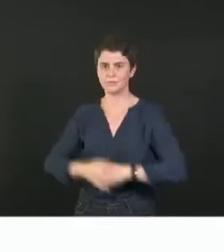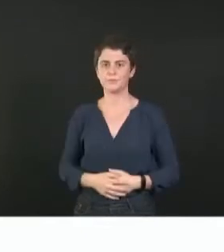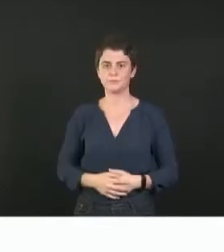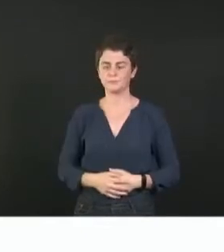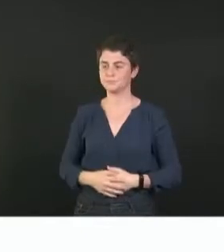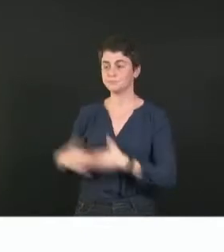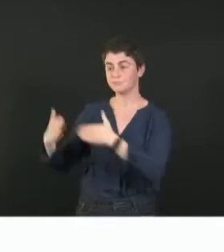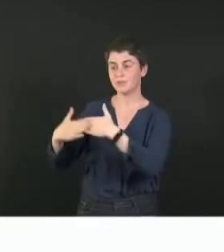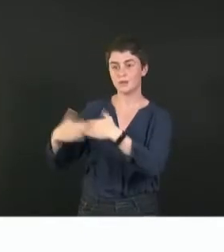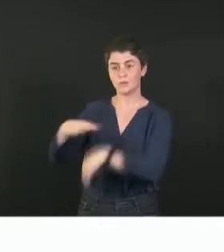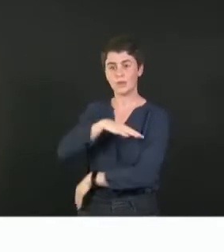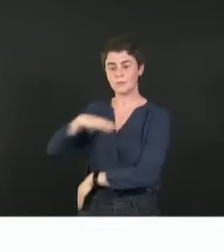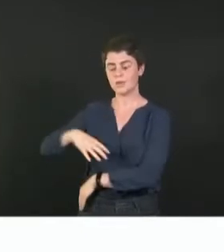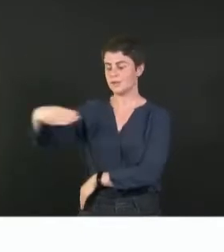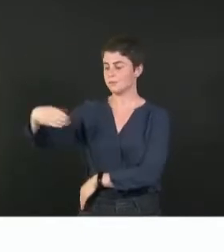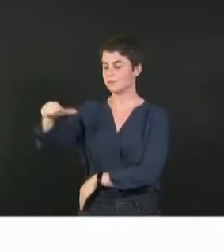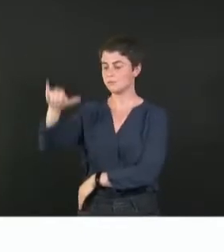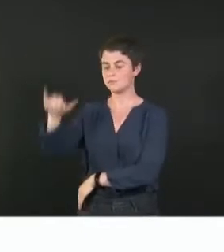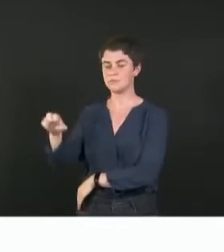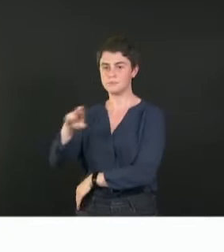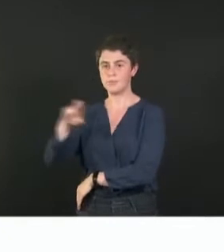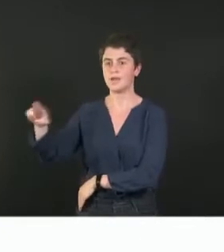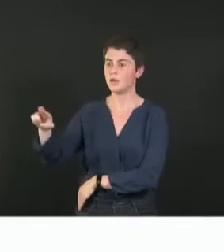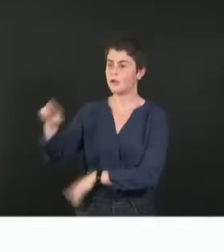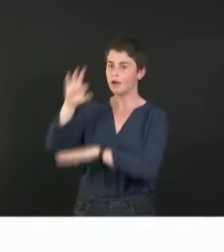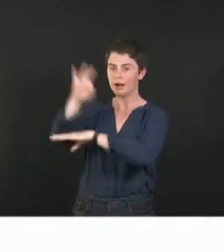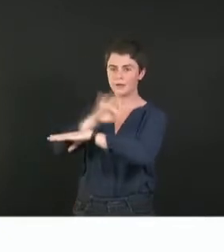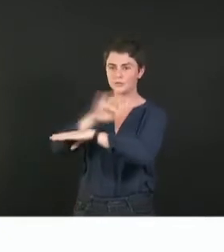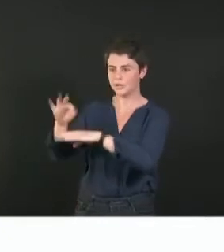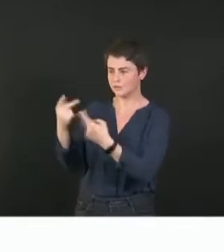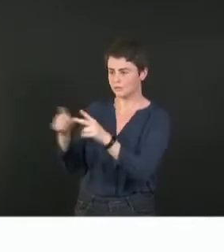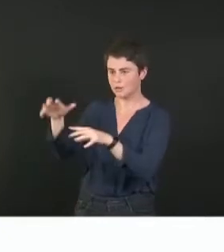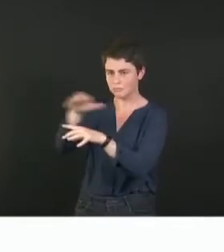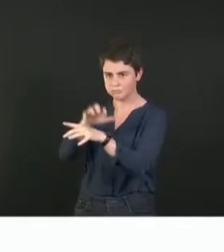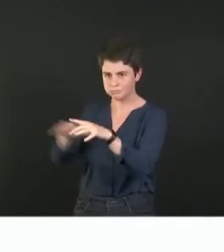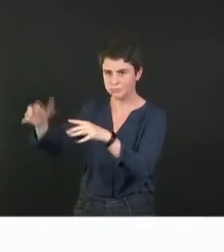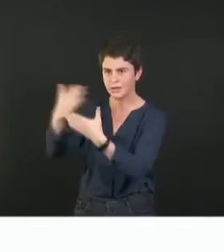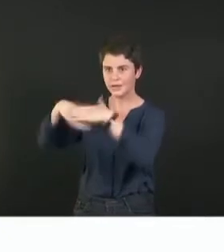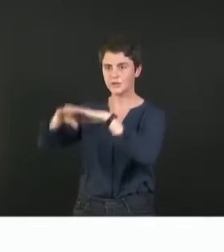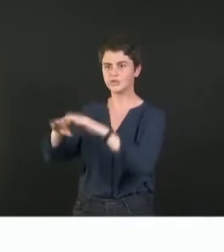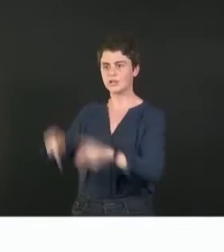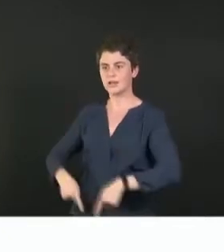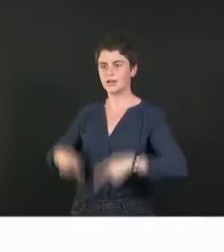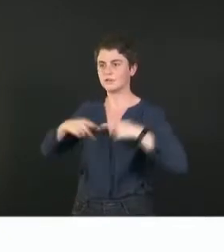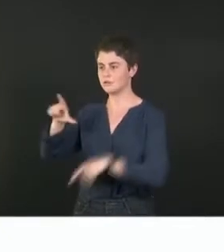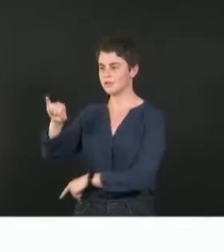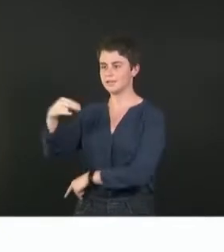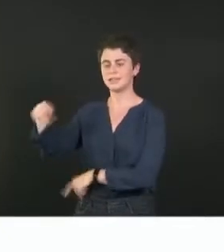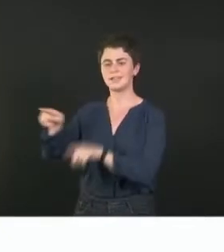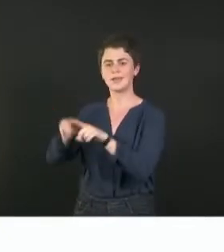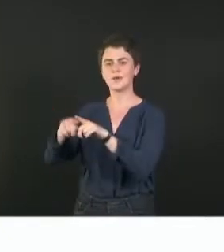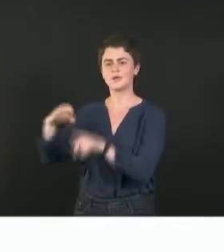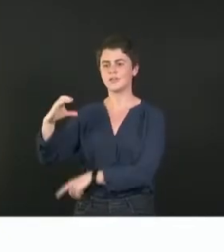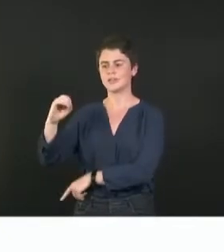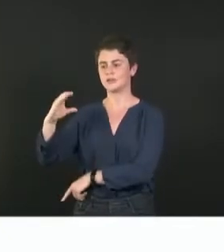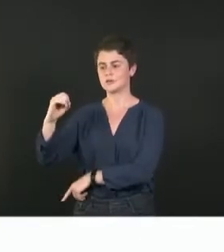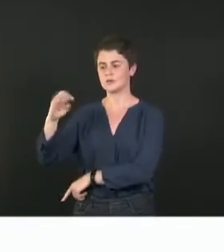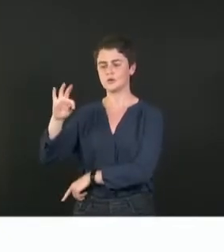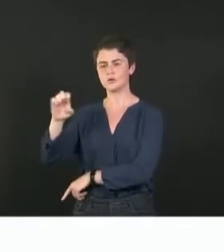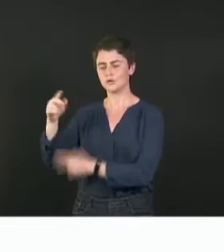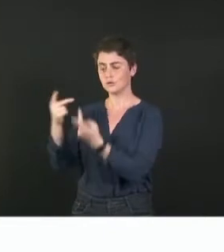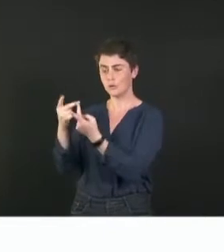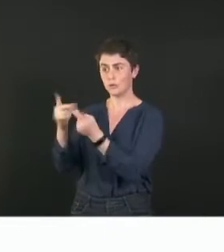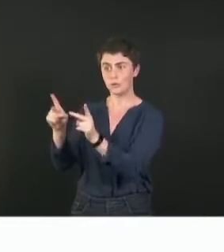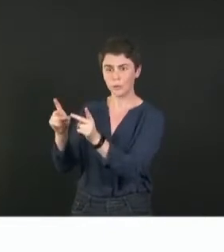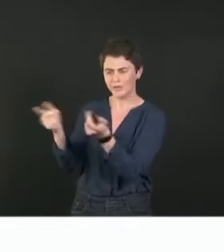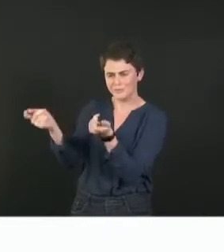Mayer, architecte urbaniste au sein de l'atelier Ligne. Et puis, vous êtes également dirigeante associée des cocottes urbaines. Il faudra nous dire qui sont